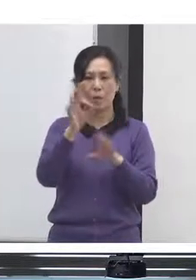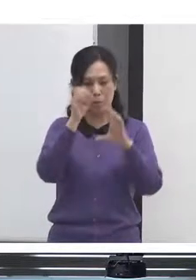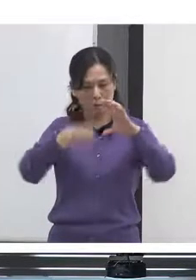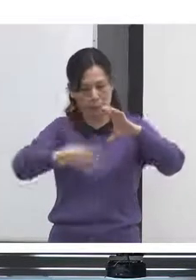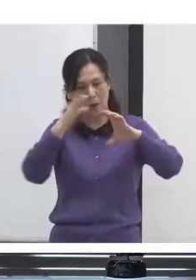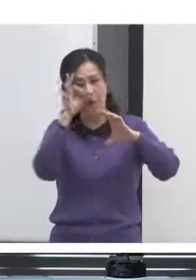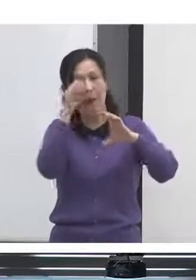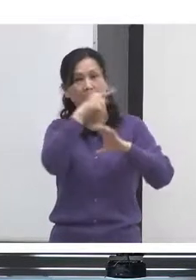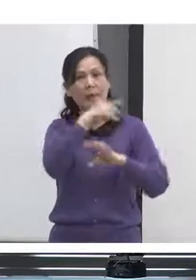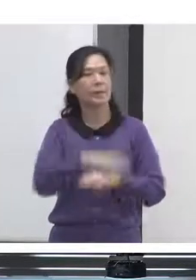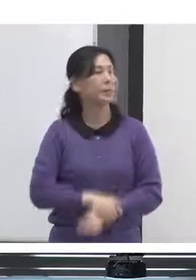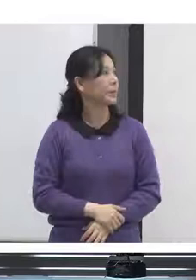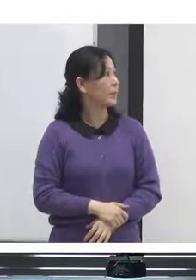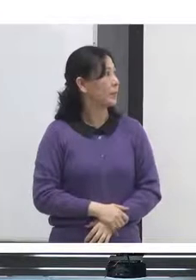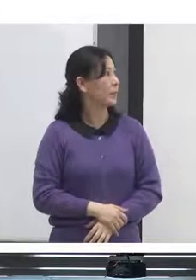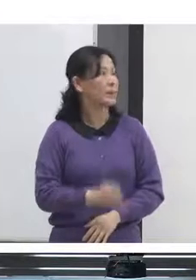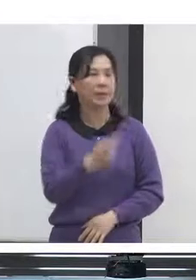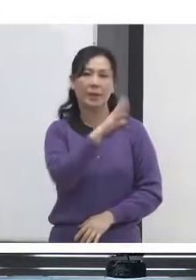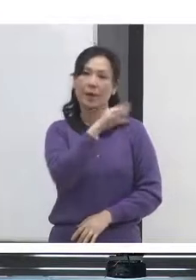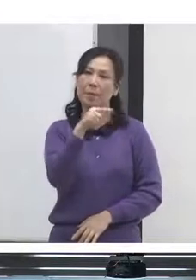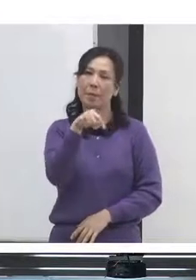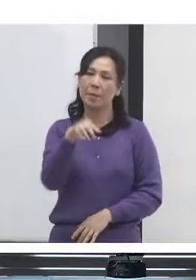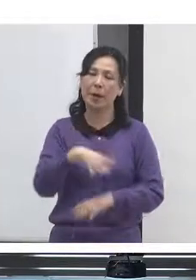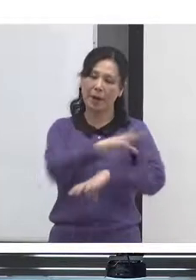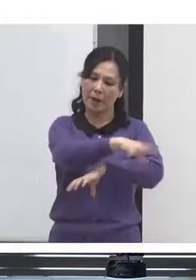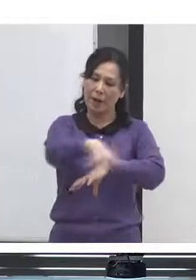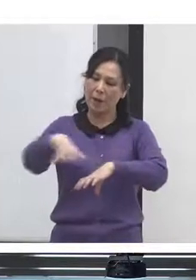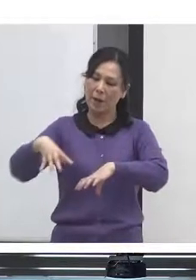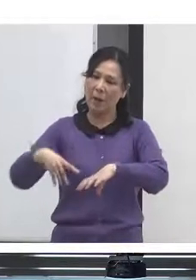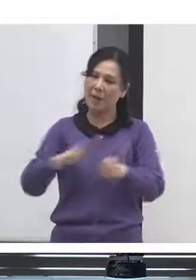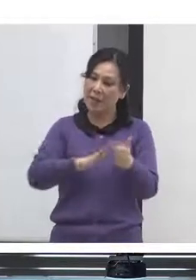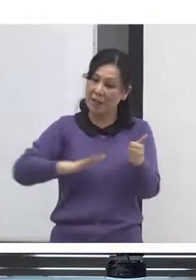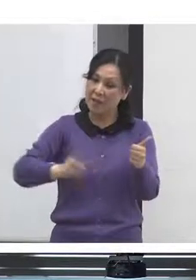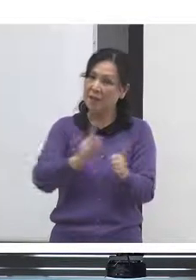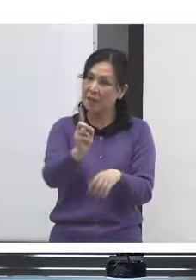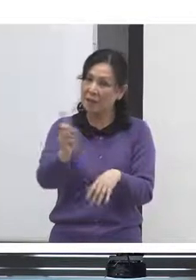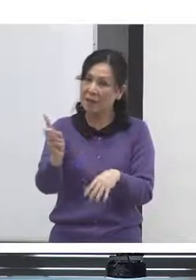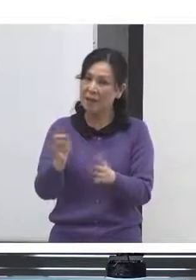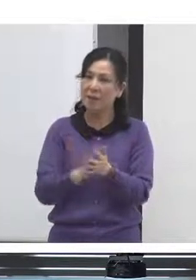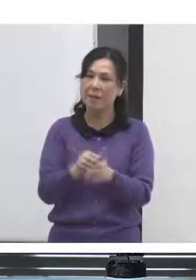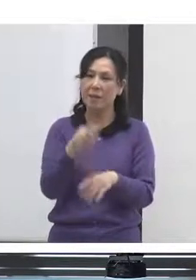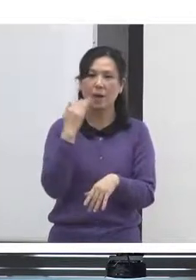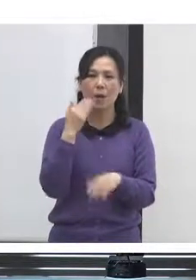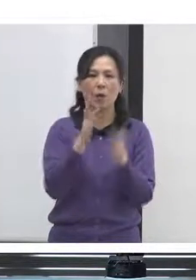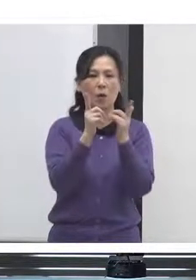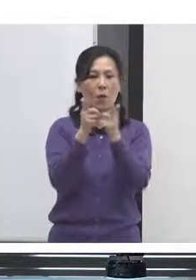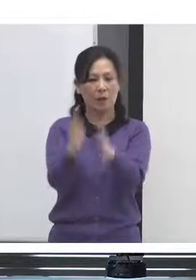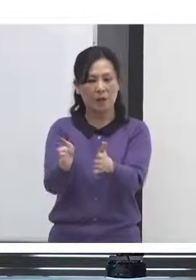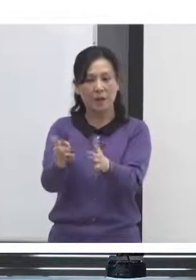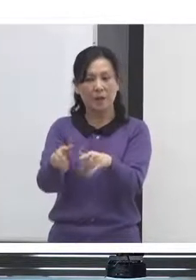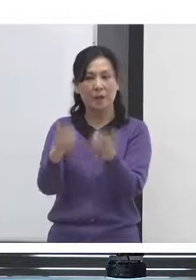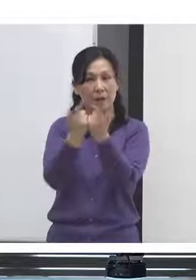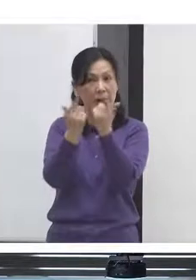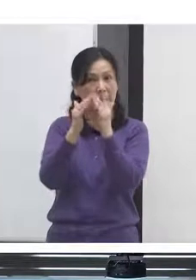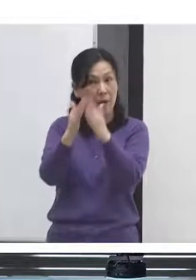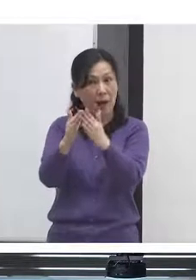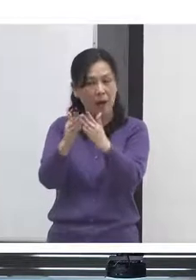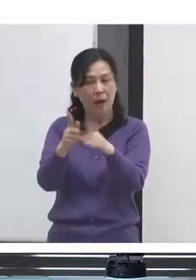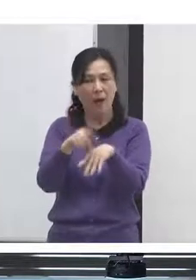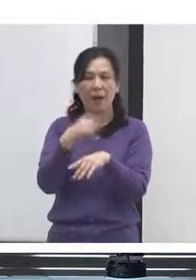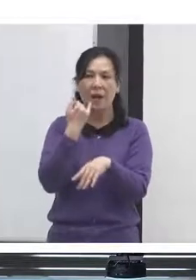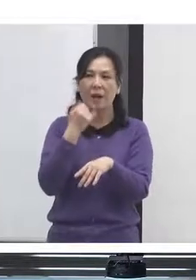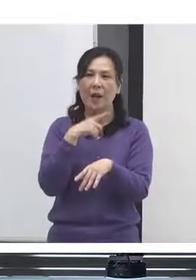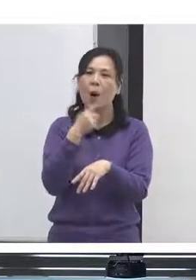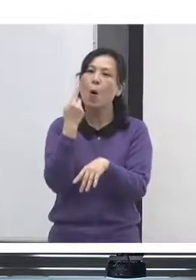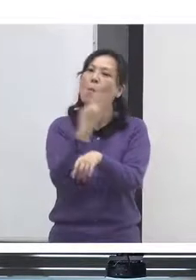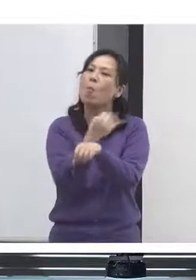clone 这个专案下来，然后你可能把它的环境因子，比如说它的 coordinate 设在比如说台北市，那你就可以很快的，几乎不需要几秒